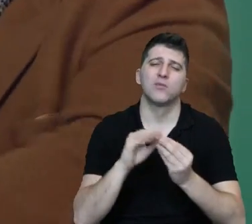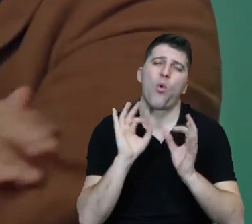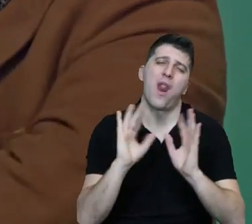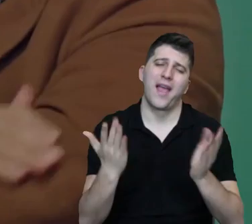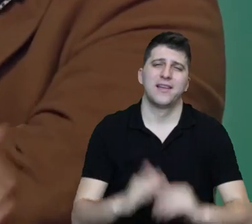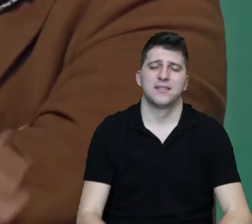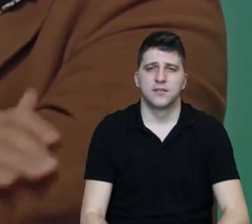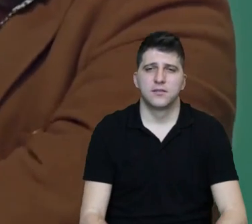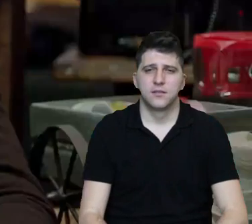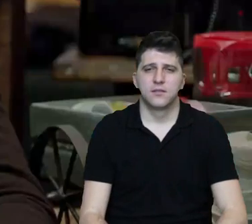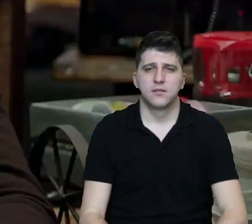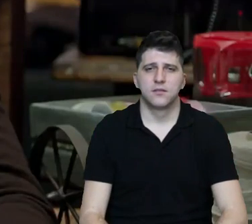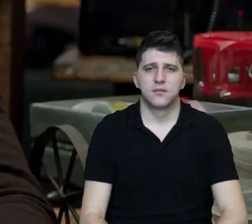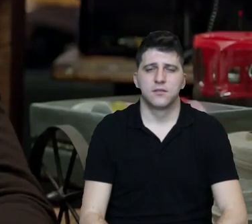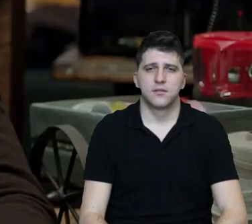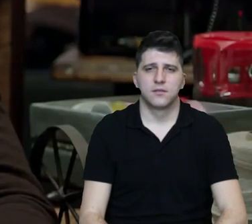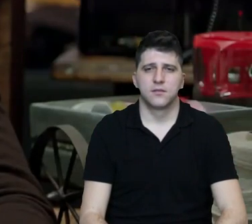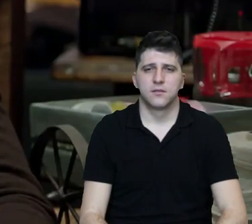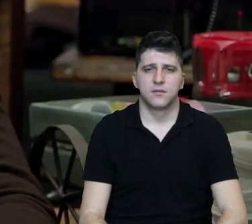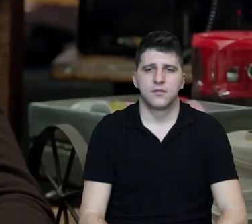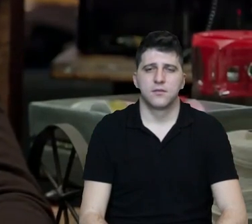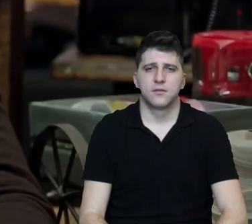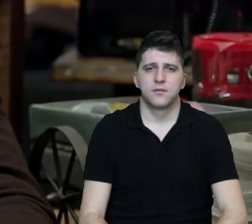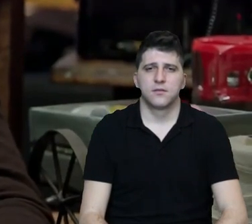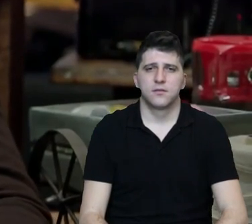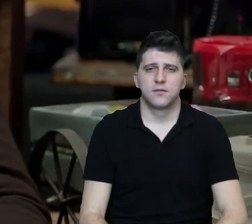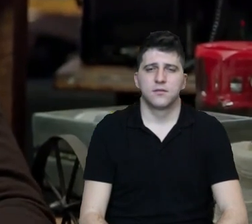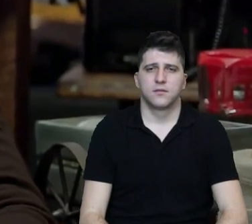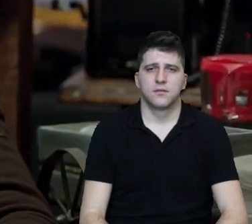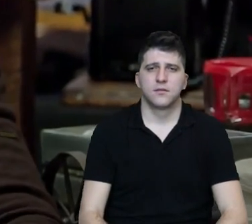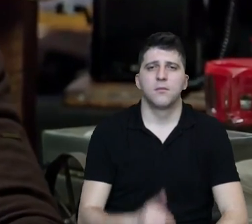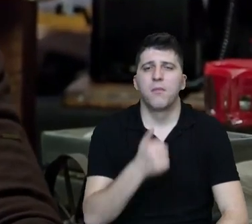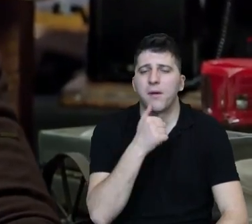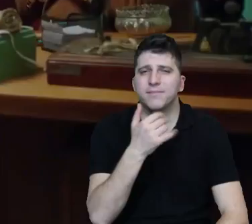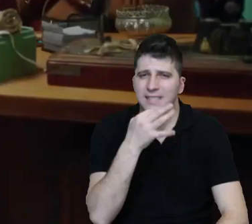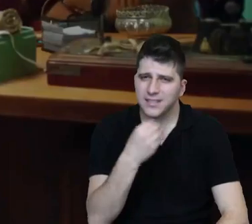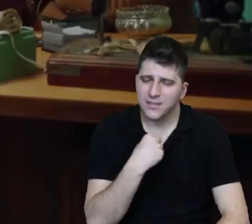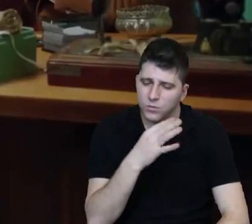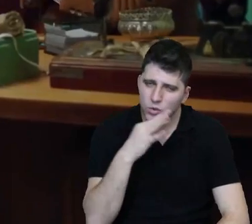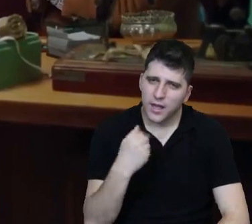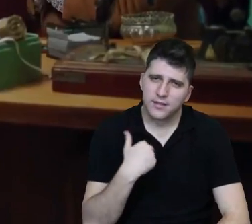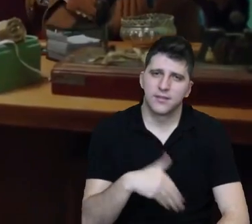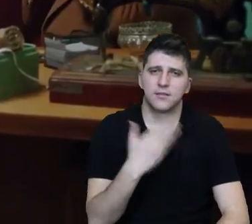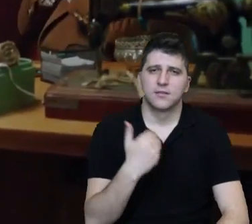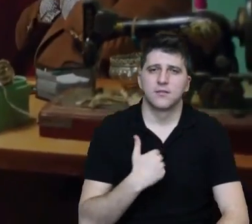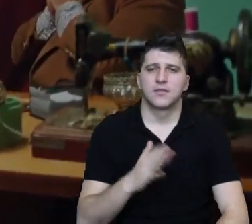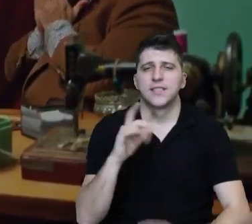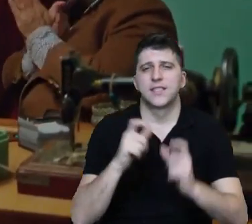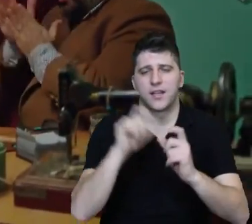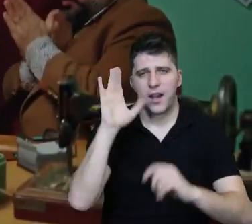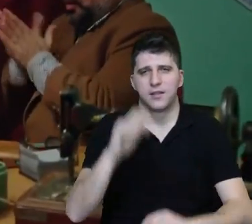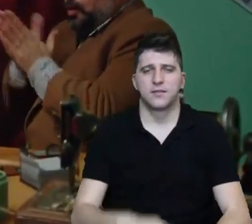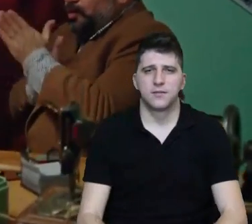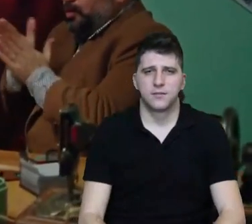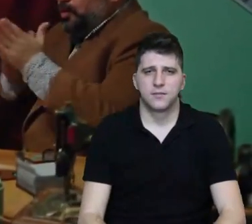değil mi baba? Masaya oturmuş kollarını ovuşturuyor. Baba müsaadenle. Hadi sen sen.